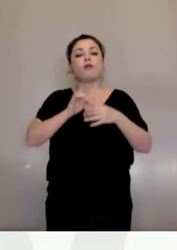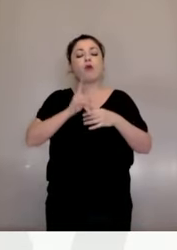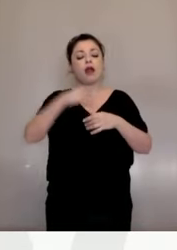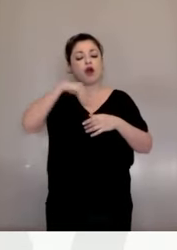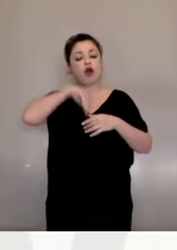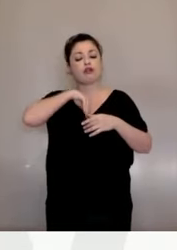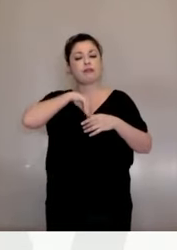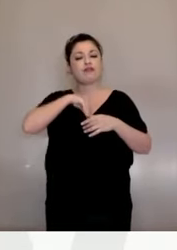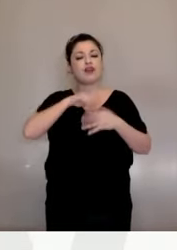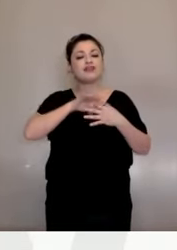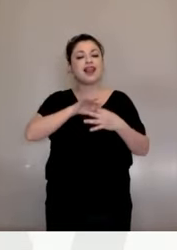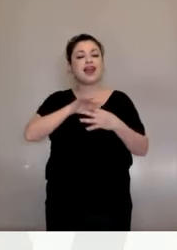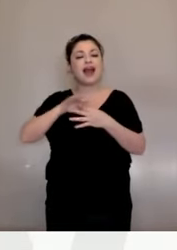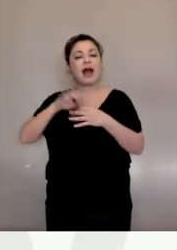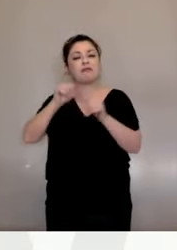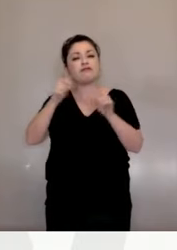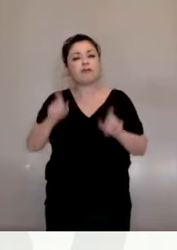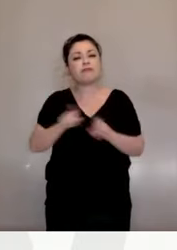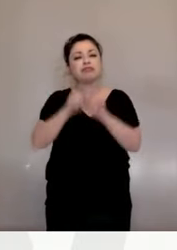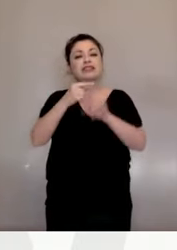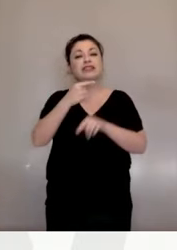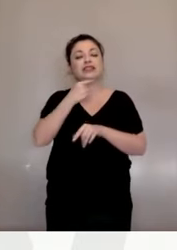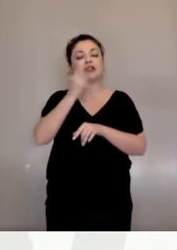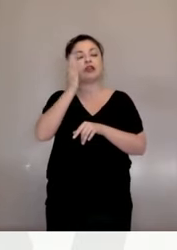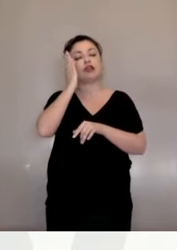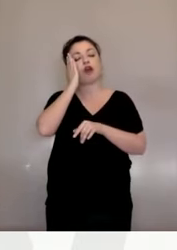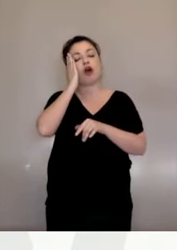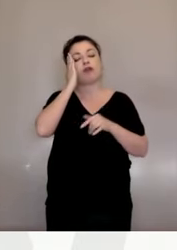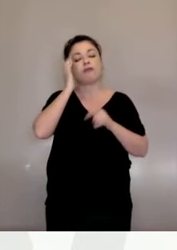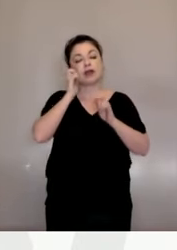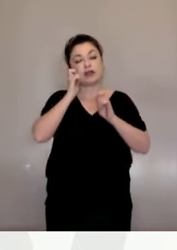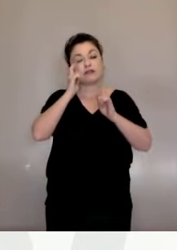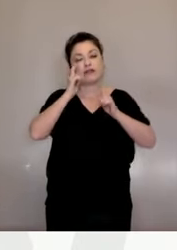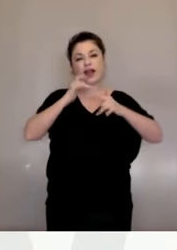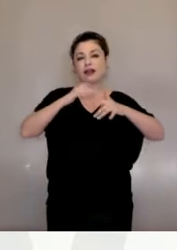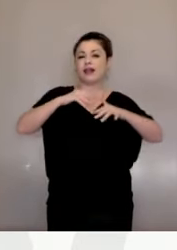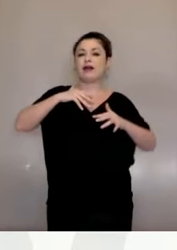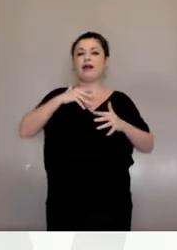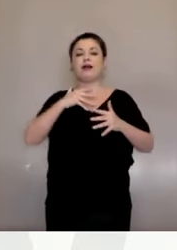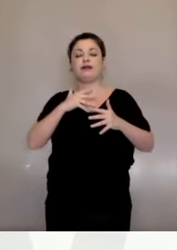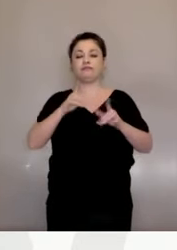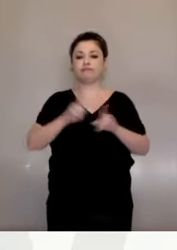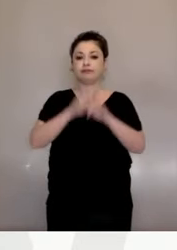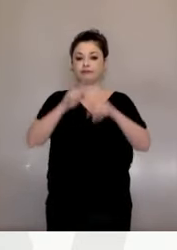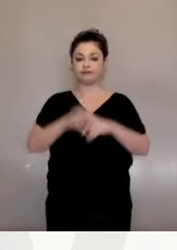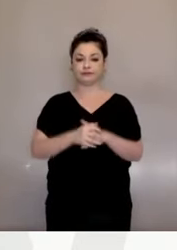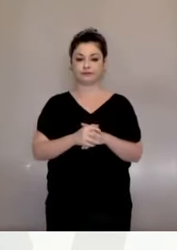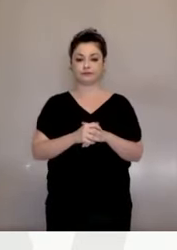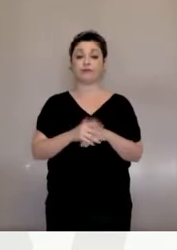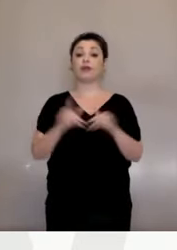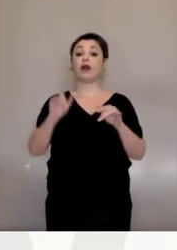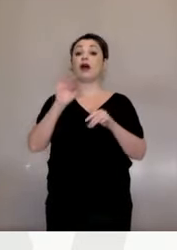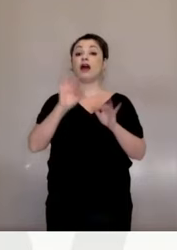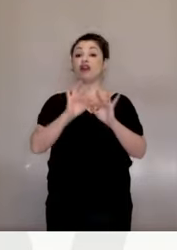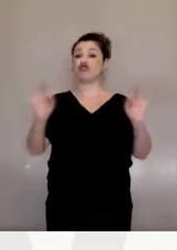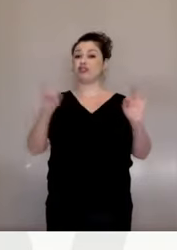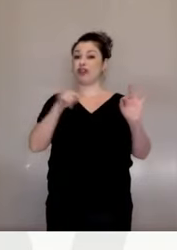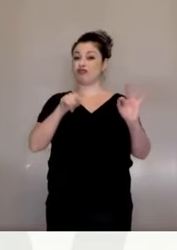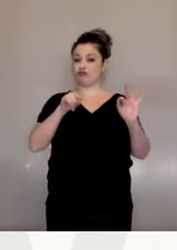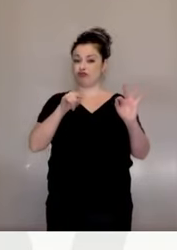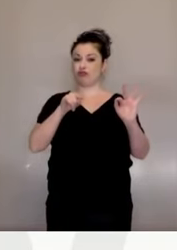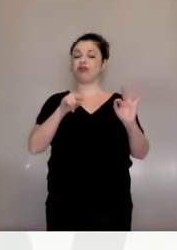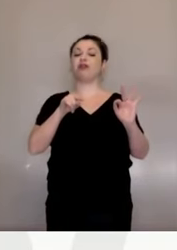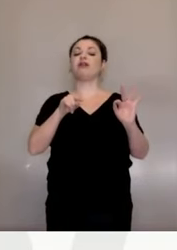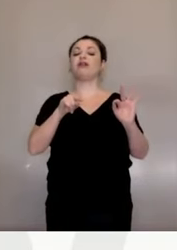chi dorme riprende coscienza dei suoi sensi. Allora, a partire da questa citazione, la domanda che ponevo